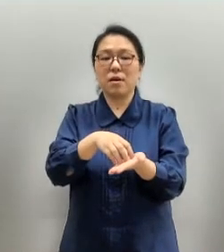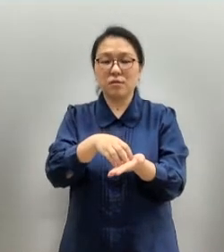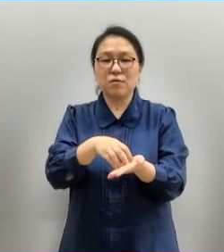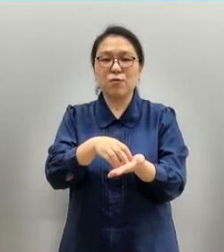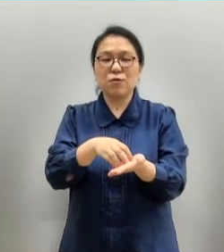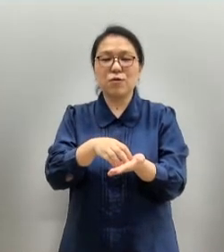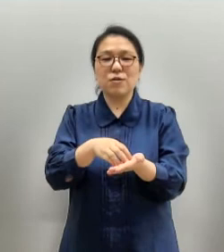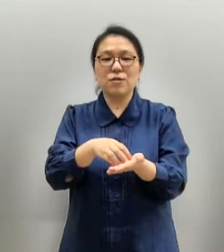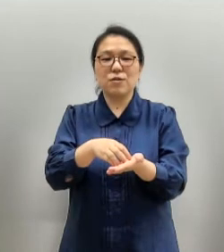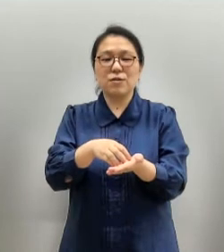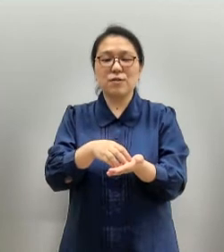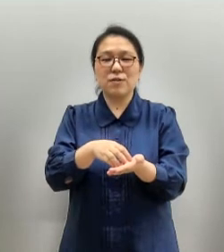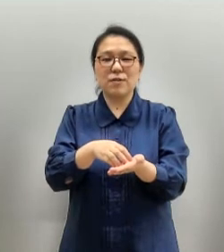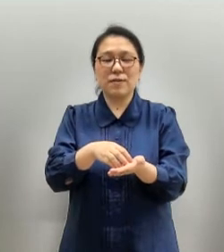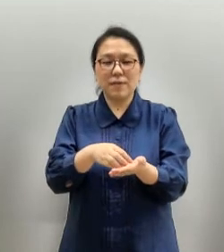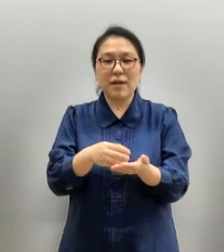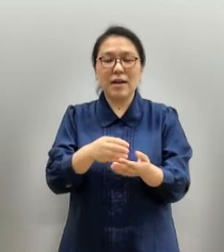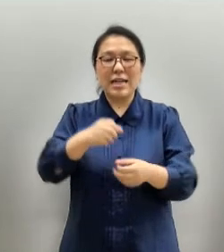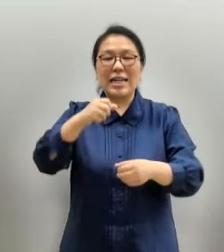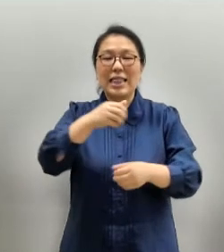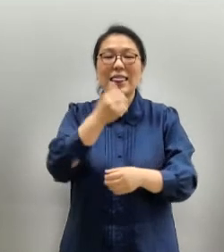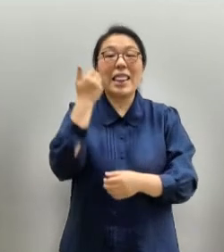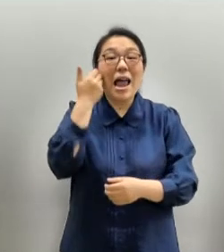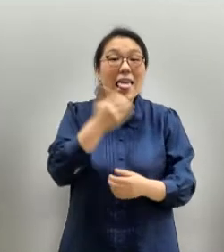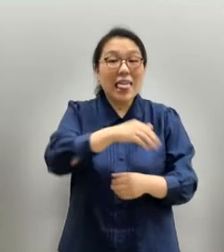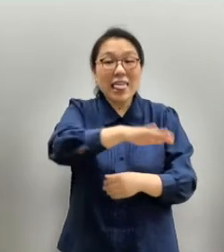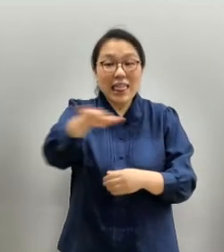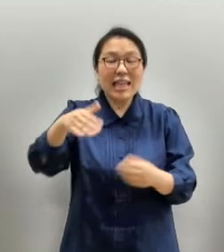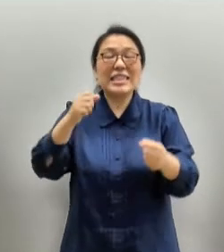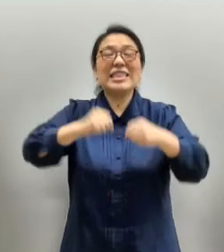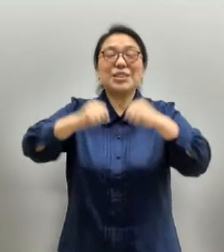特定多数の方ものが参加したイベント